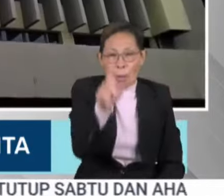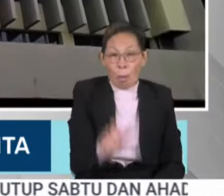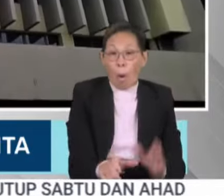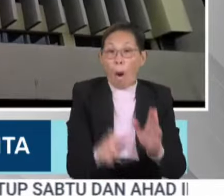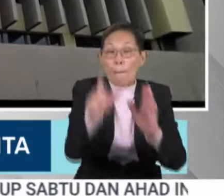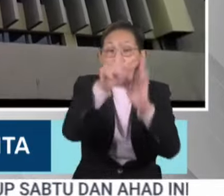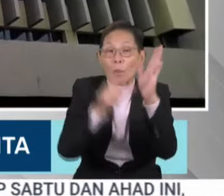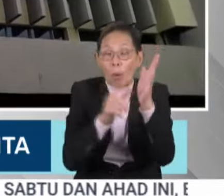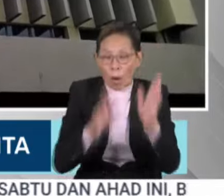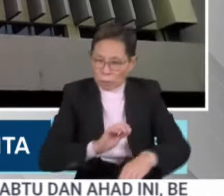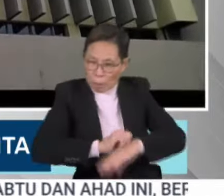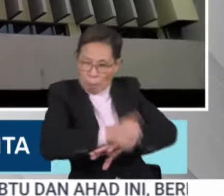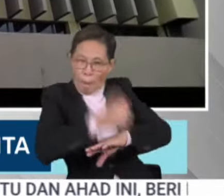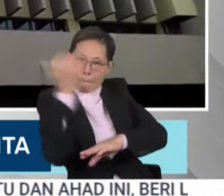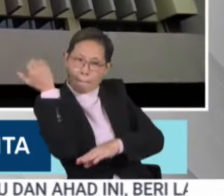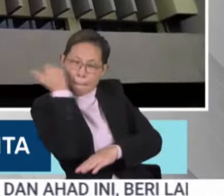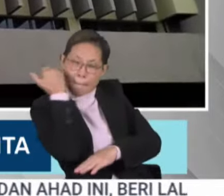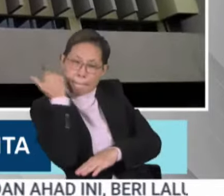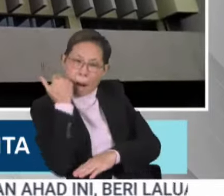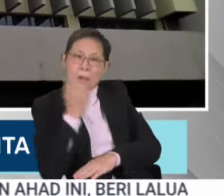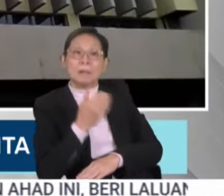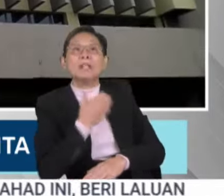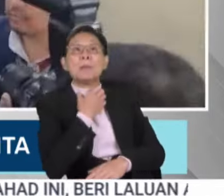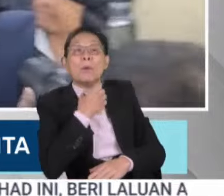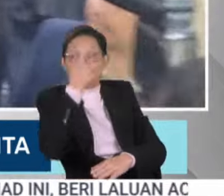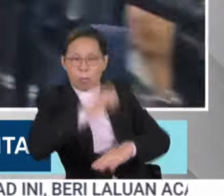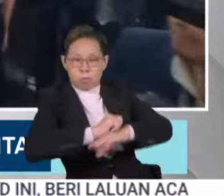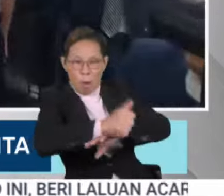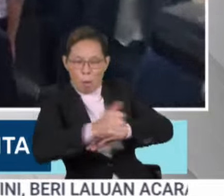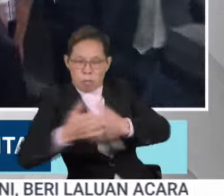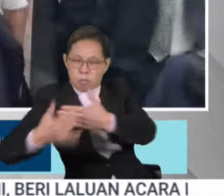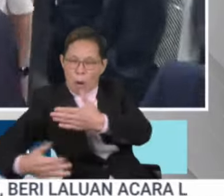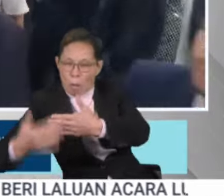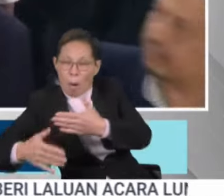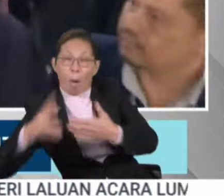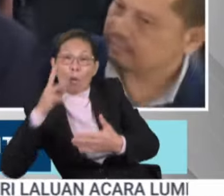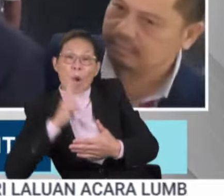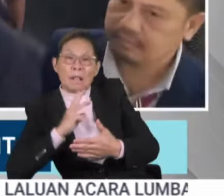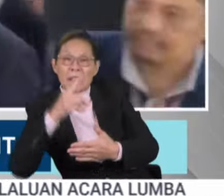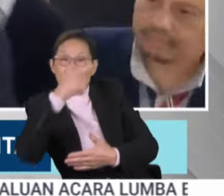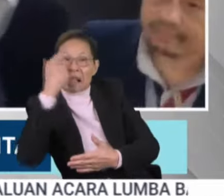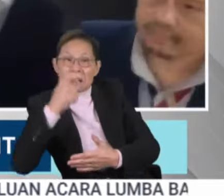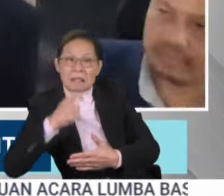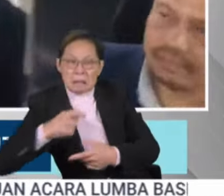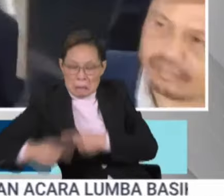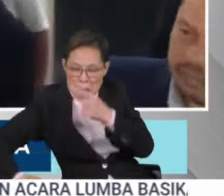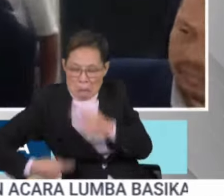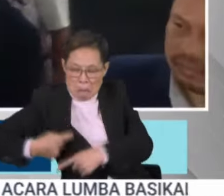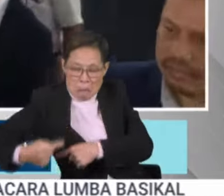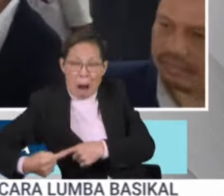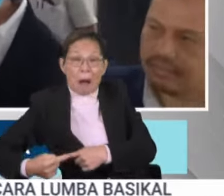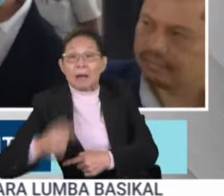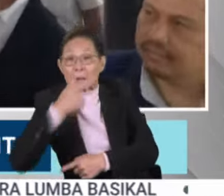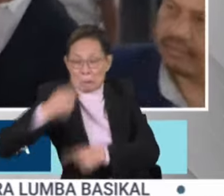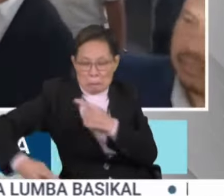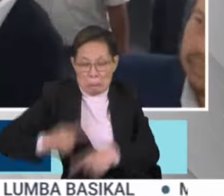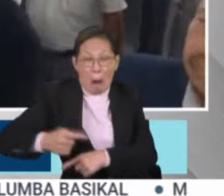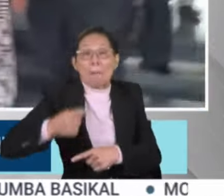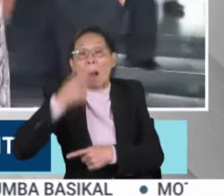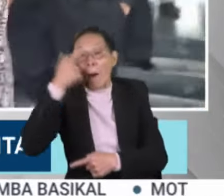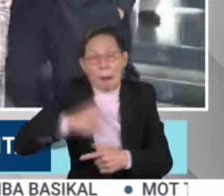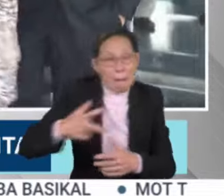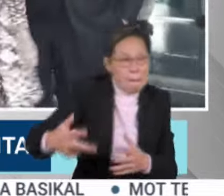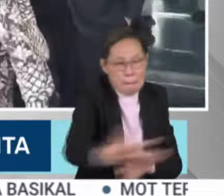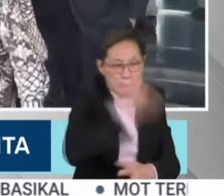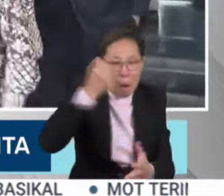Seorang peguam didakwa di Mahkamah Majistret Ipoh atas pertuduhan mencederakan seorang wanita gara-gara berebut parkir Februari lalu.